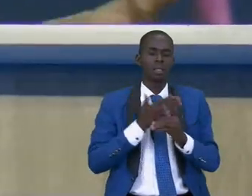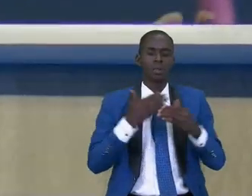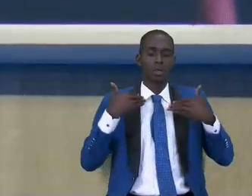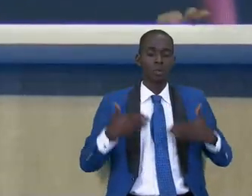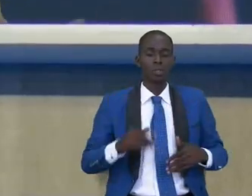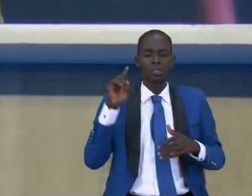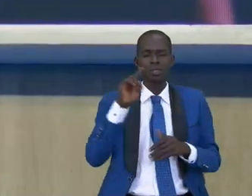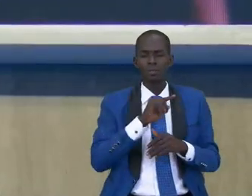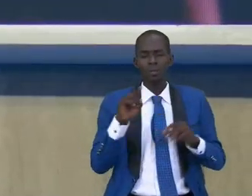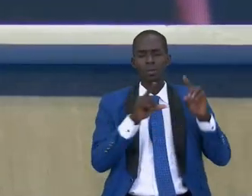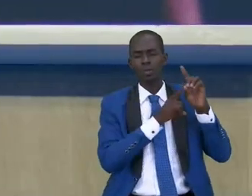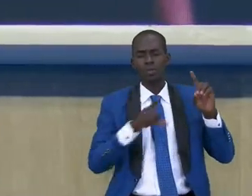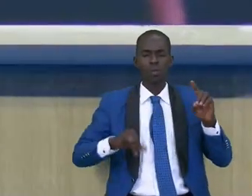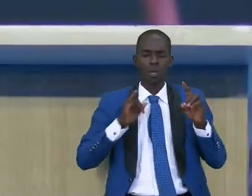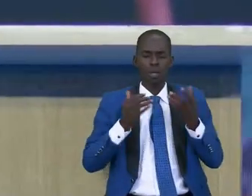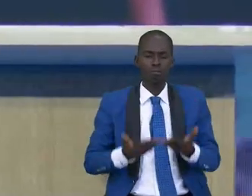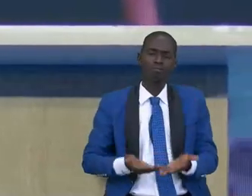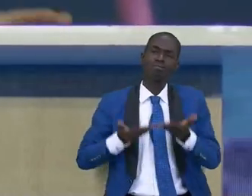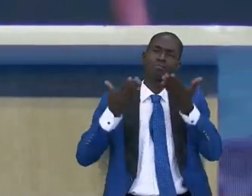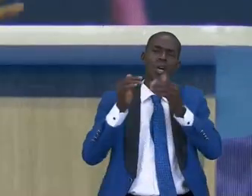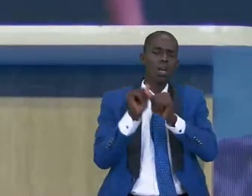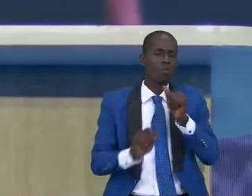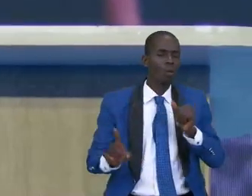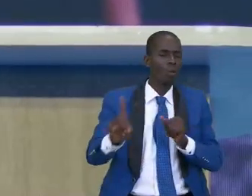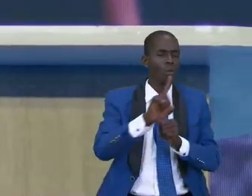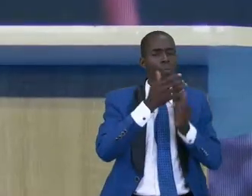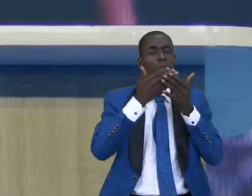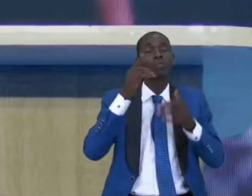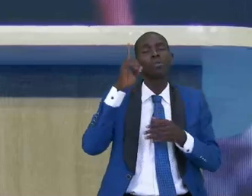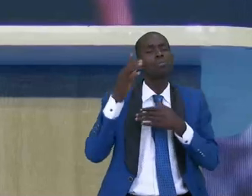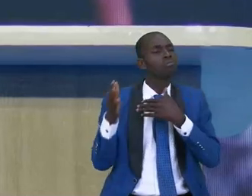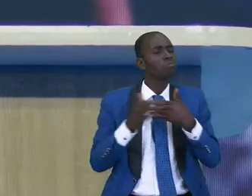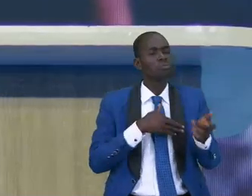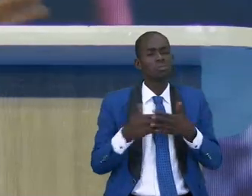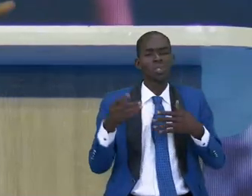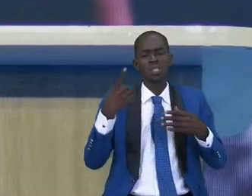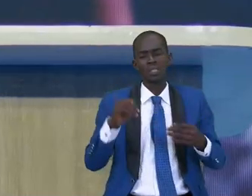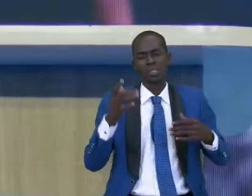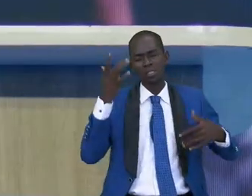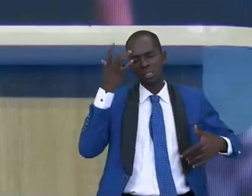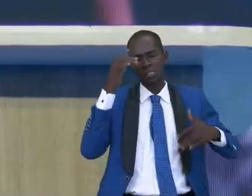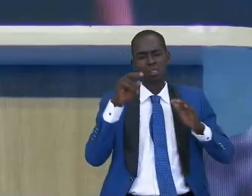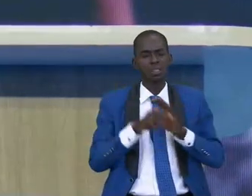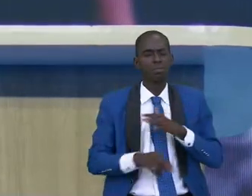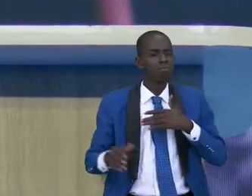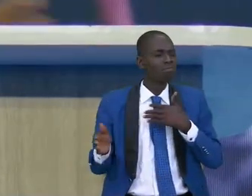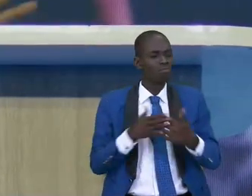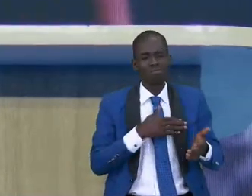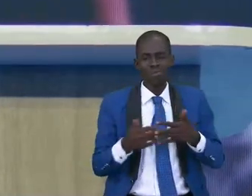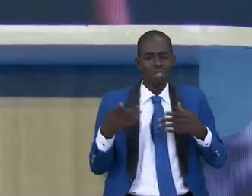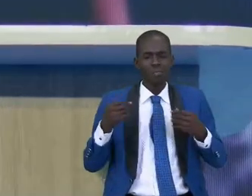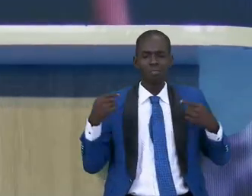Ainsi, Seigneur, je te présente tout le monde maintenant, quelle que soit l'infirmité, quelle que soit